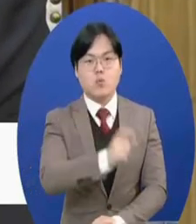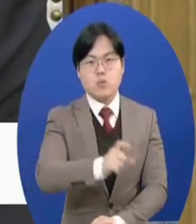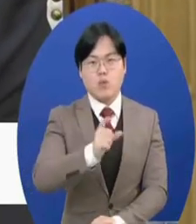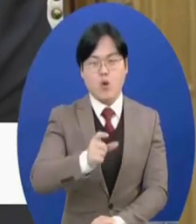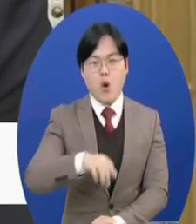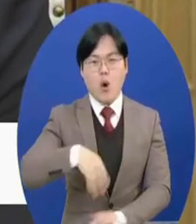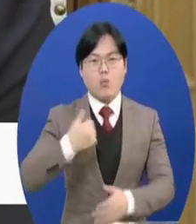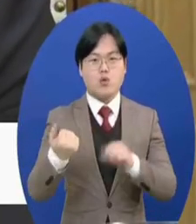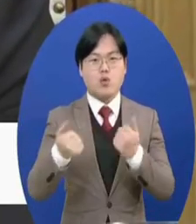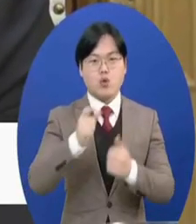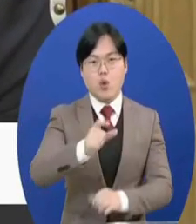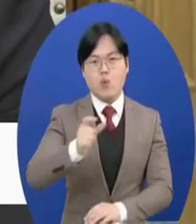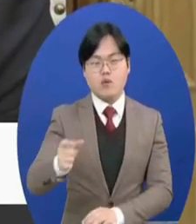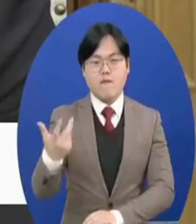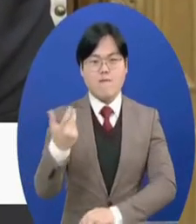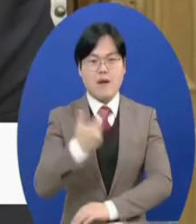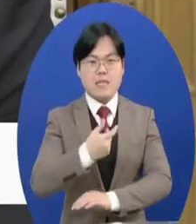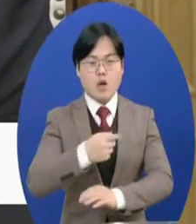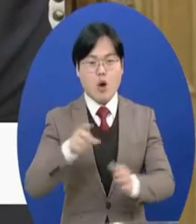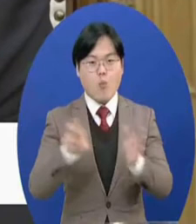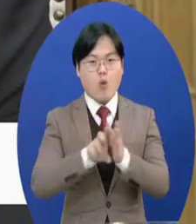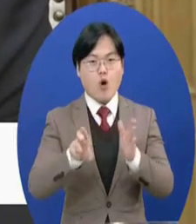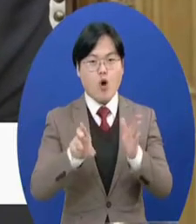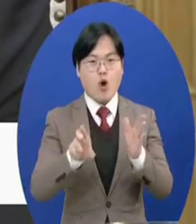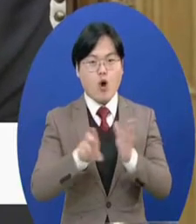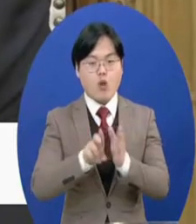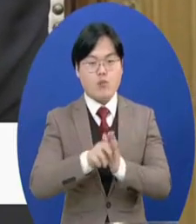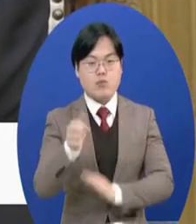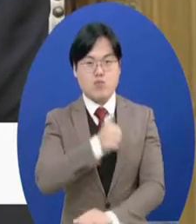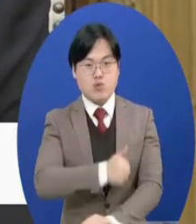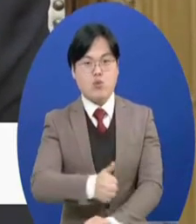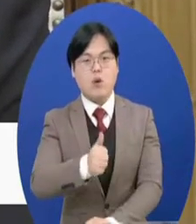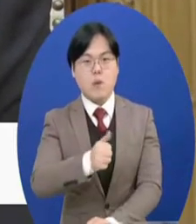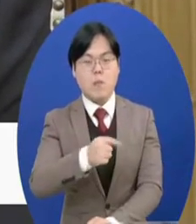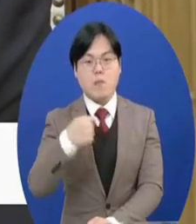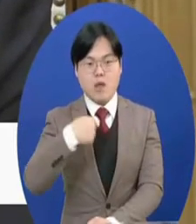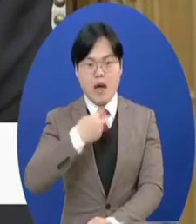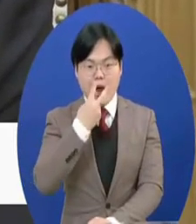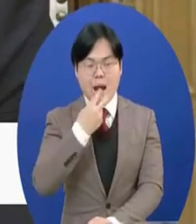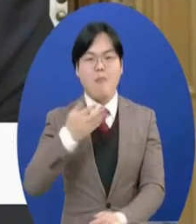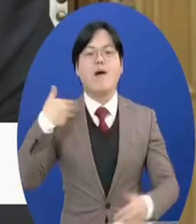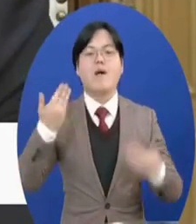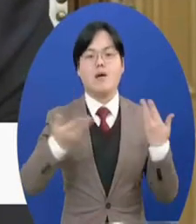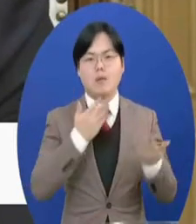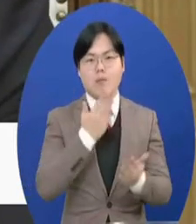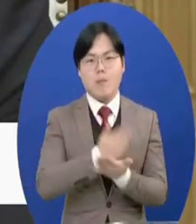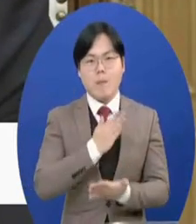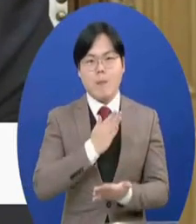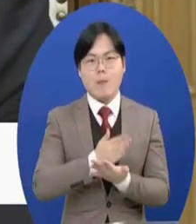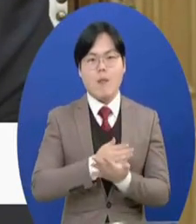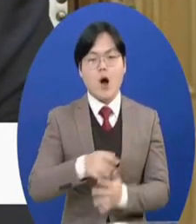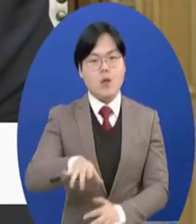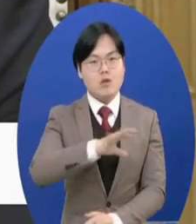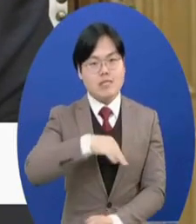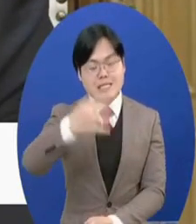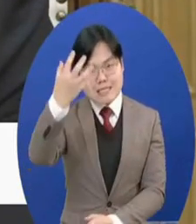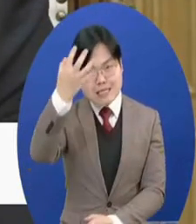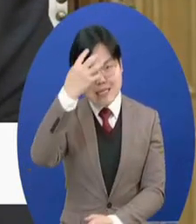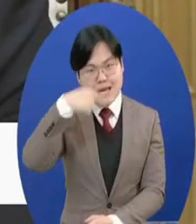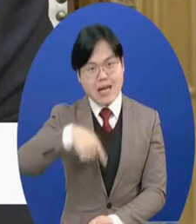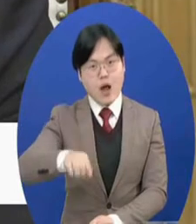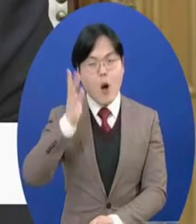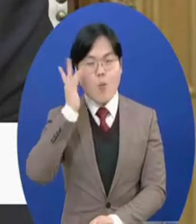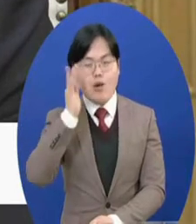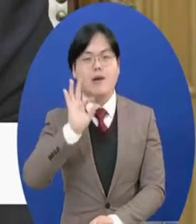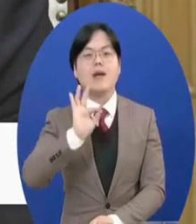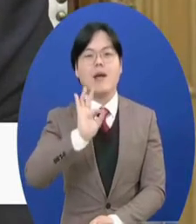бусад одоо хүмүүст одоо вакцины хийх юм сайхан боломж нөхцөл бас одоо бүрдэж байгаа гэдэг одоо баяртай байна. Одоо бидний засгийн газрын зүгээс барьж байгаа стратеги